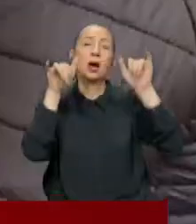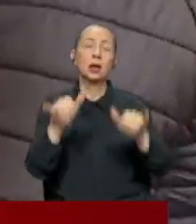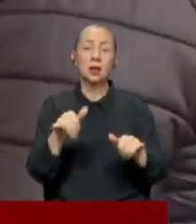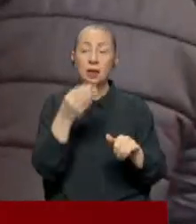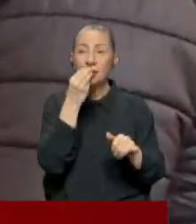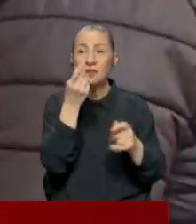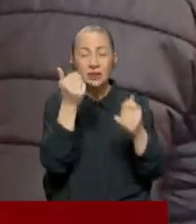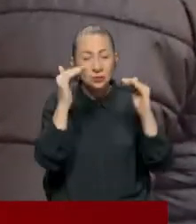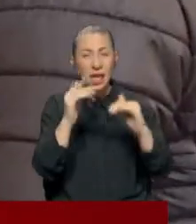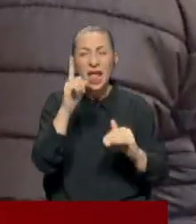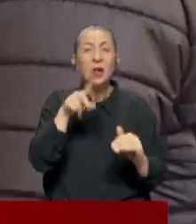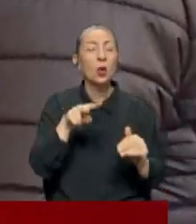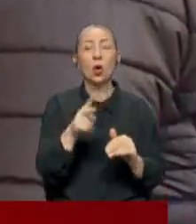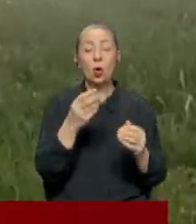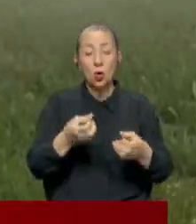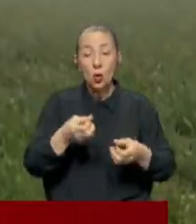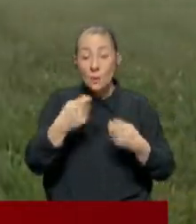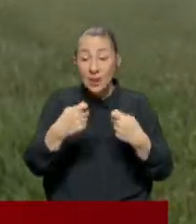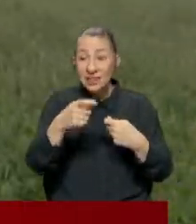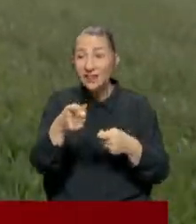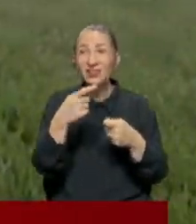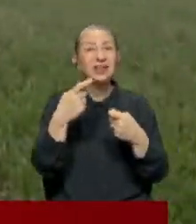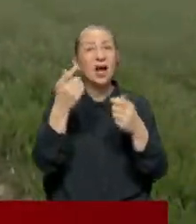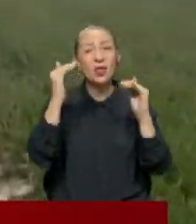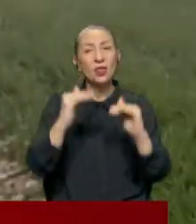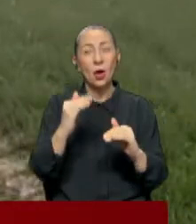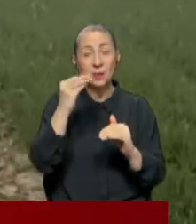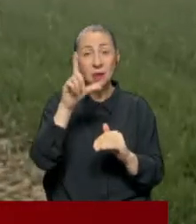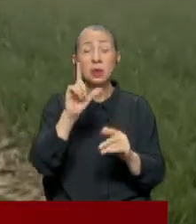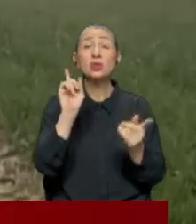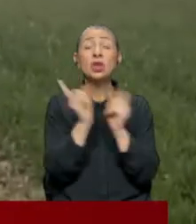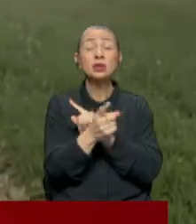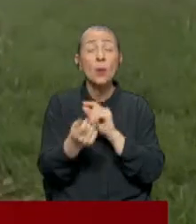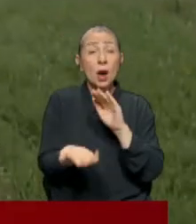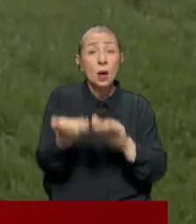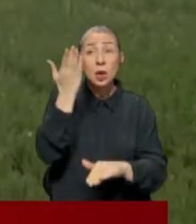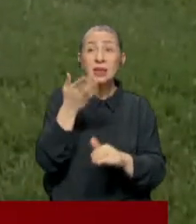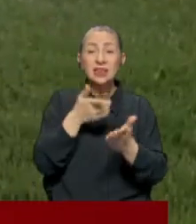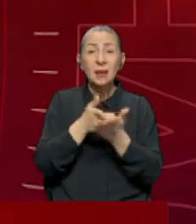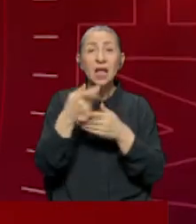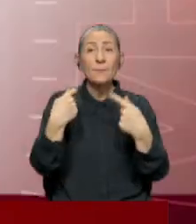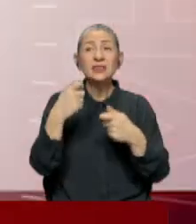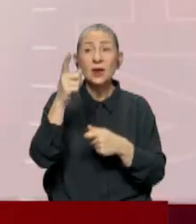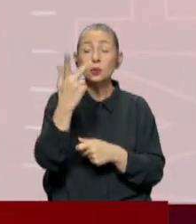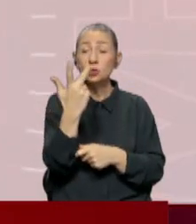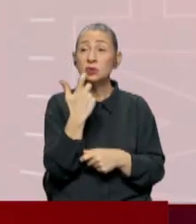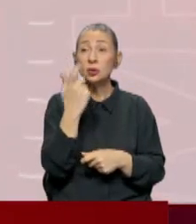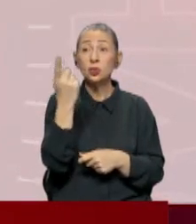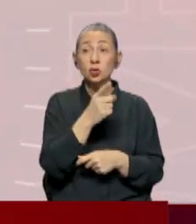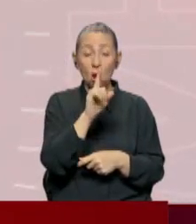fiyatlarının düşmesinin ilk yolu üretim maliyetlerinin azalması ama aksine artıyor. Tarımsal girdi fiyatları 3